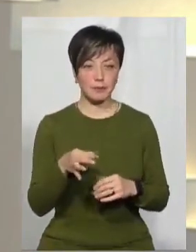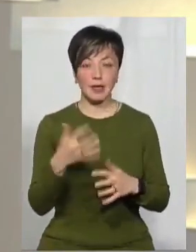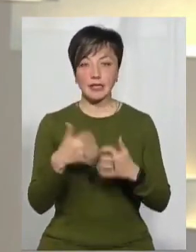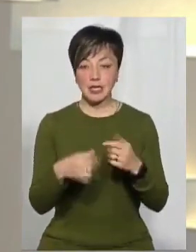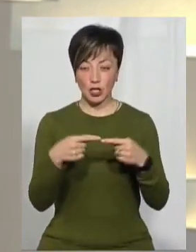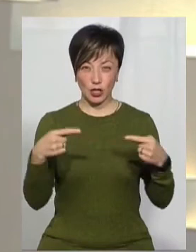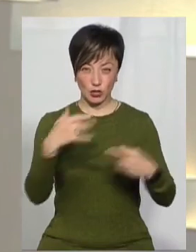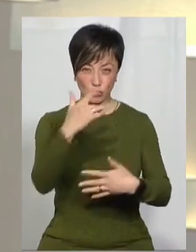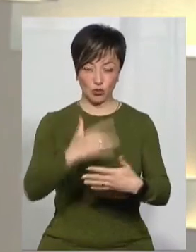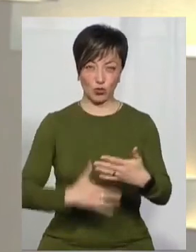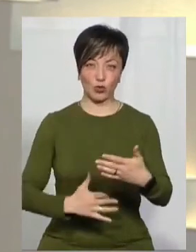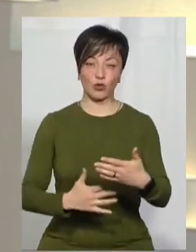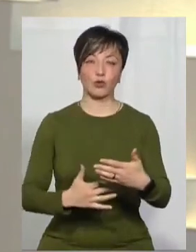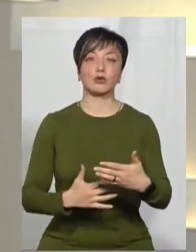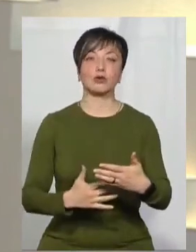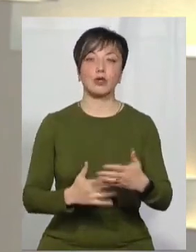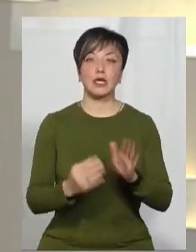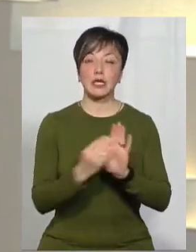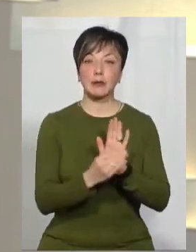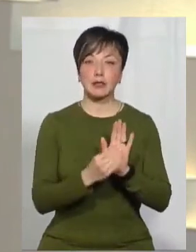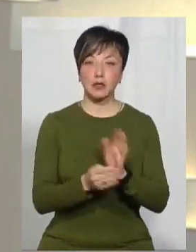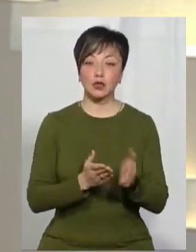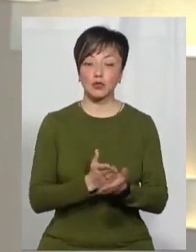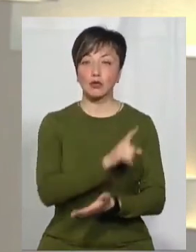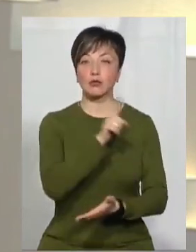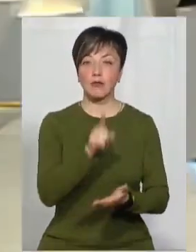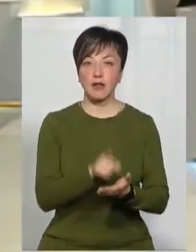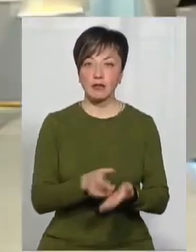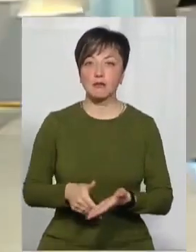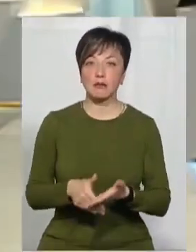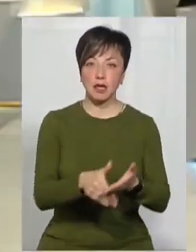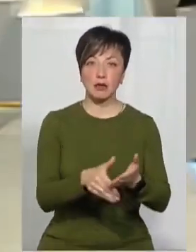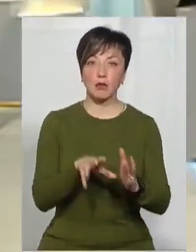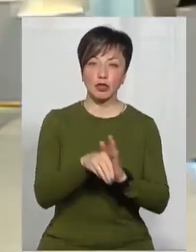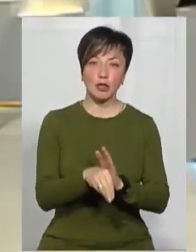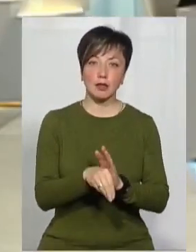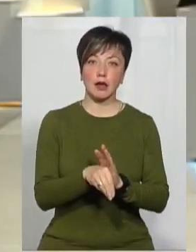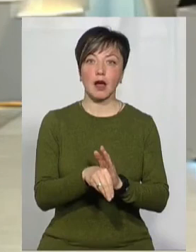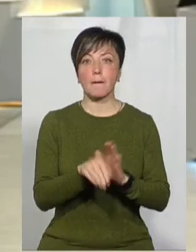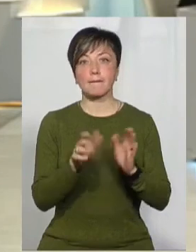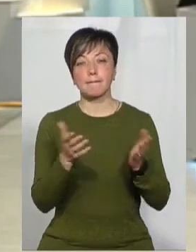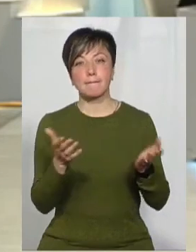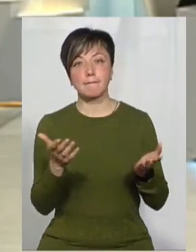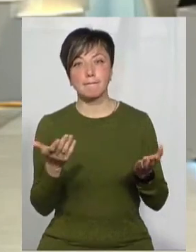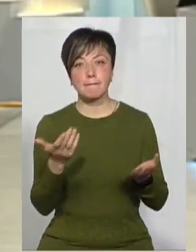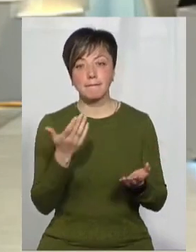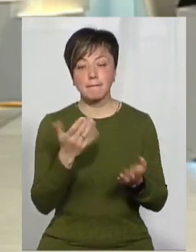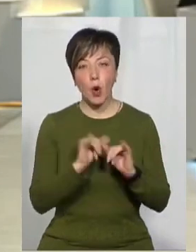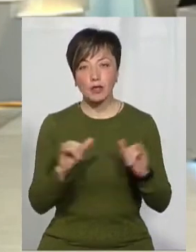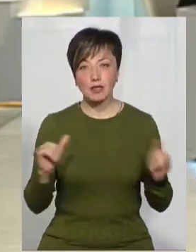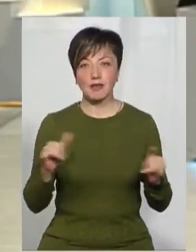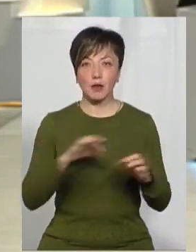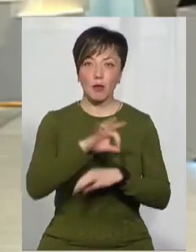серед іншого, написано, що служба зобов'язана сприяти впровадженню прогресивних проєктних рішень, нових матеріалів,